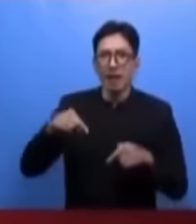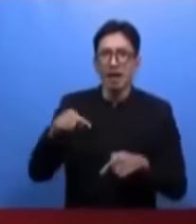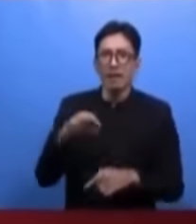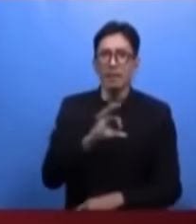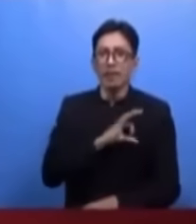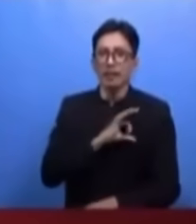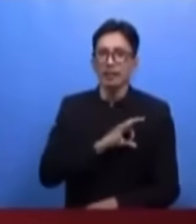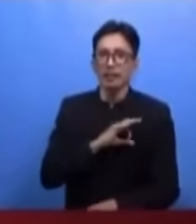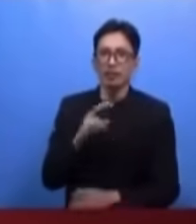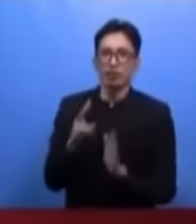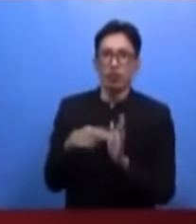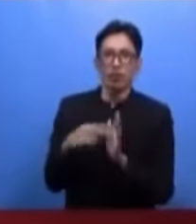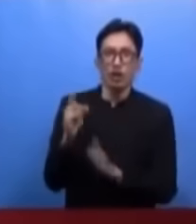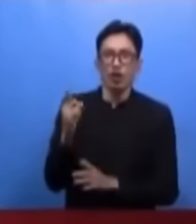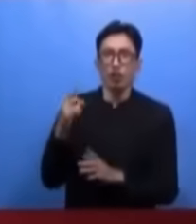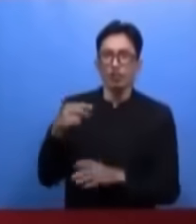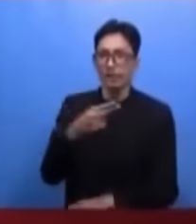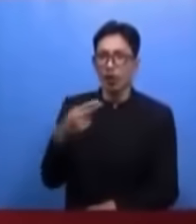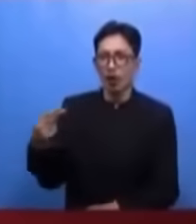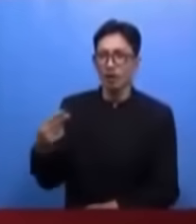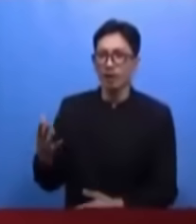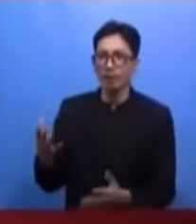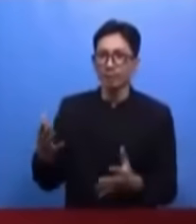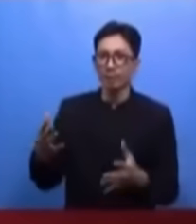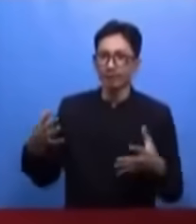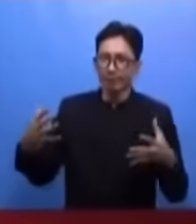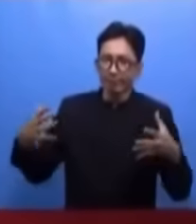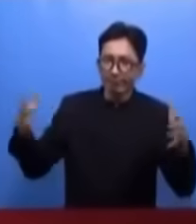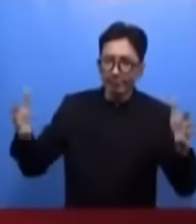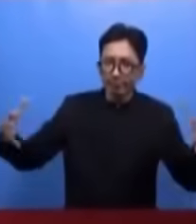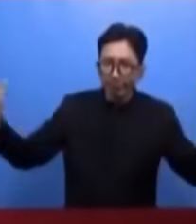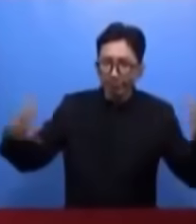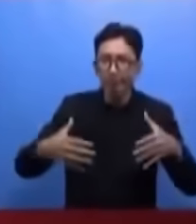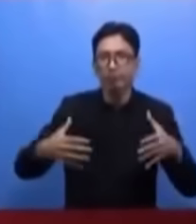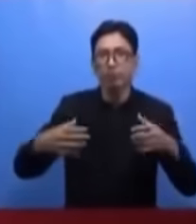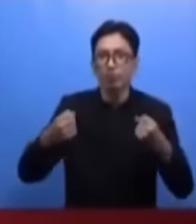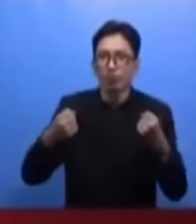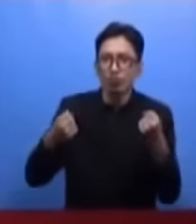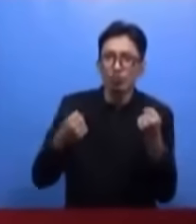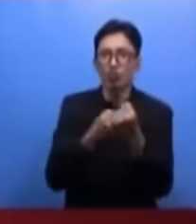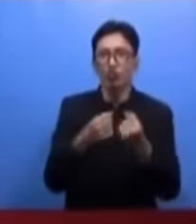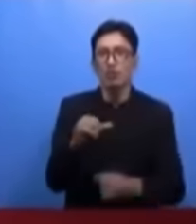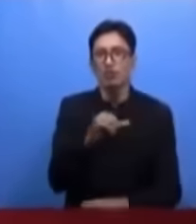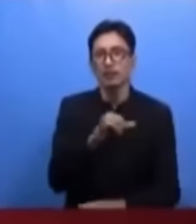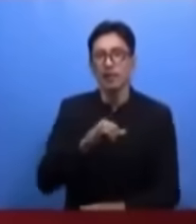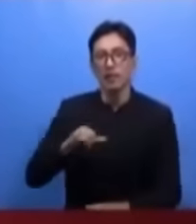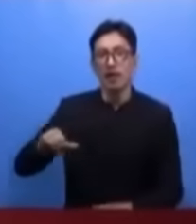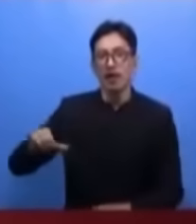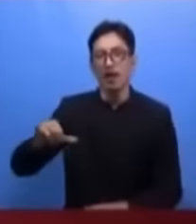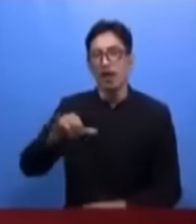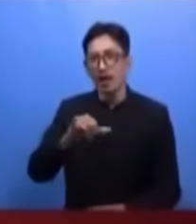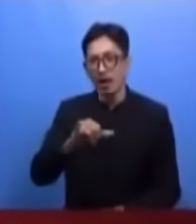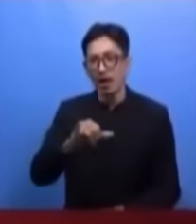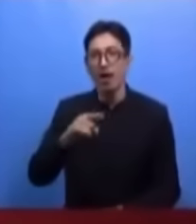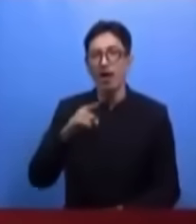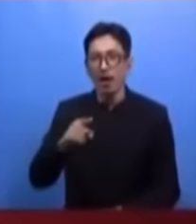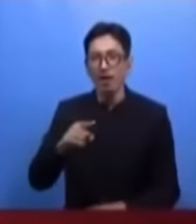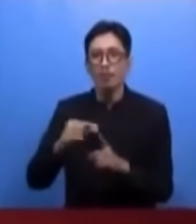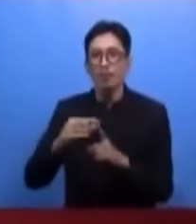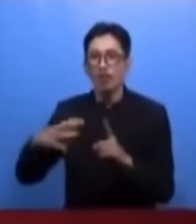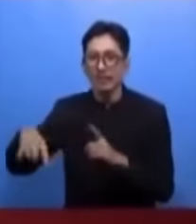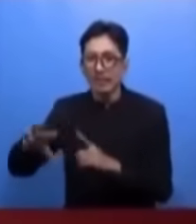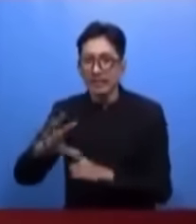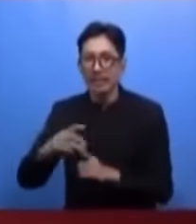Presiden Republik Indonesia, yang cita-citanya harus kita dukung bersama, termasuk oleh provinsi, oleh kabupaten,